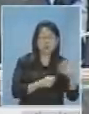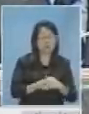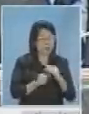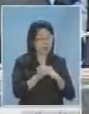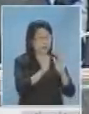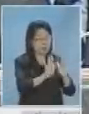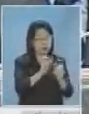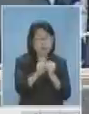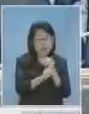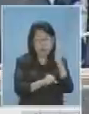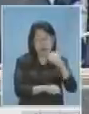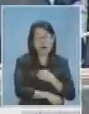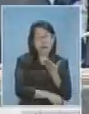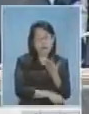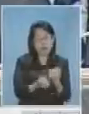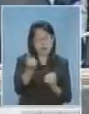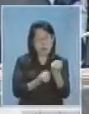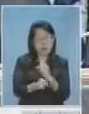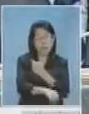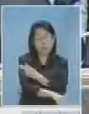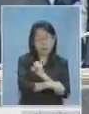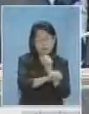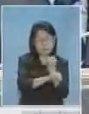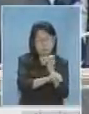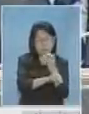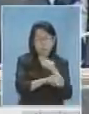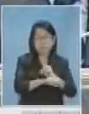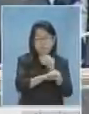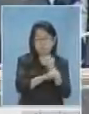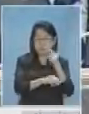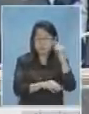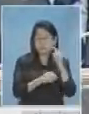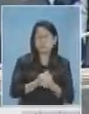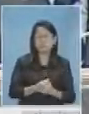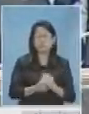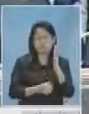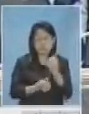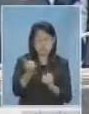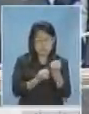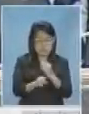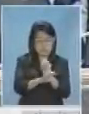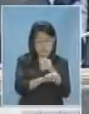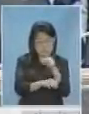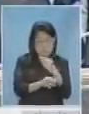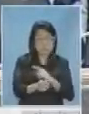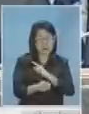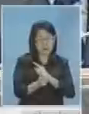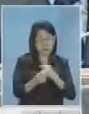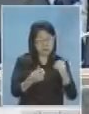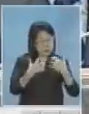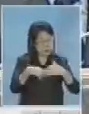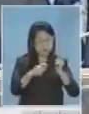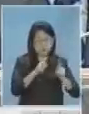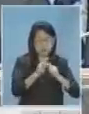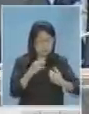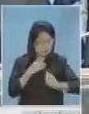ย์ของจังหวัดตรังของจังหวัดนครสวรรค์ยกระดับขีดความสามารถให้เขาผ่าตัดเปลี่ยนถ่ายอวัยวะได้ครับ